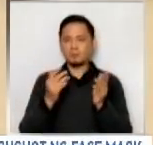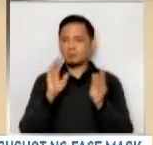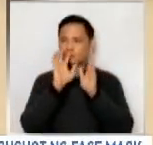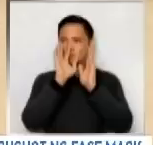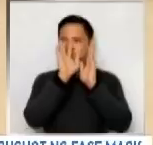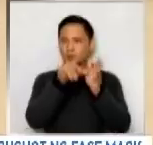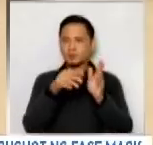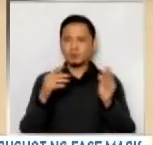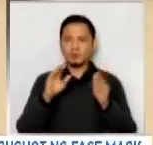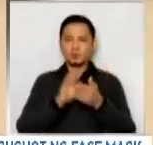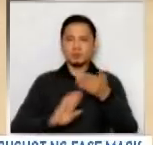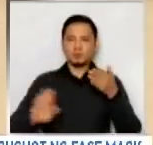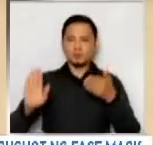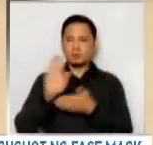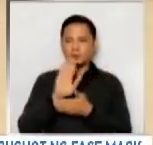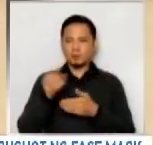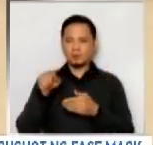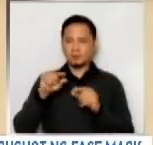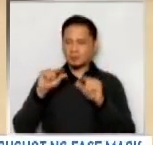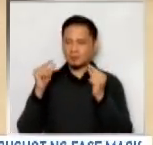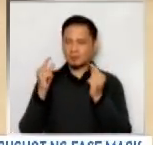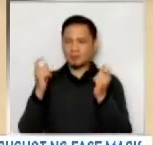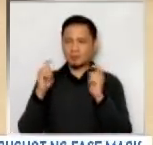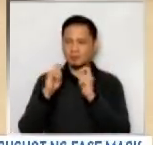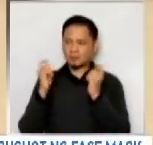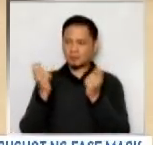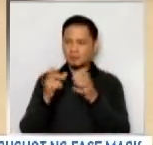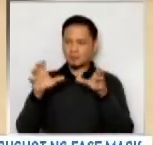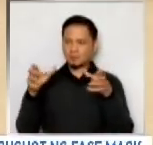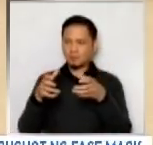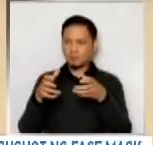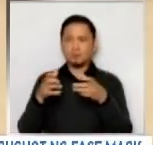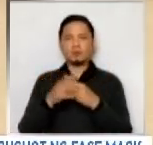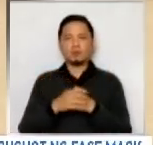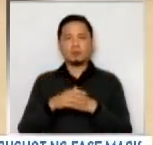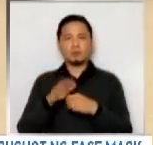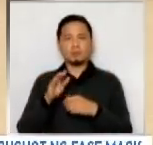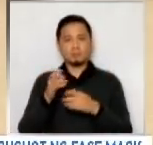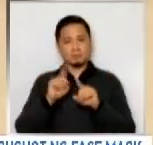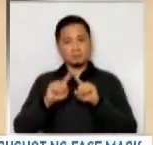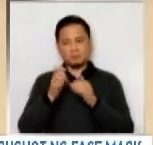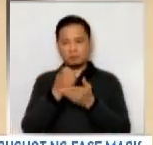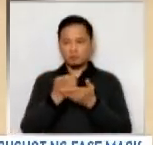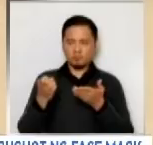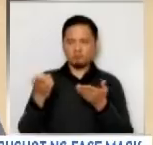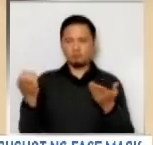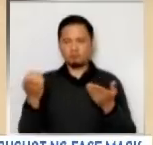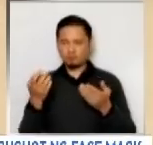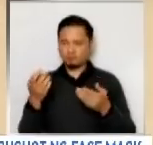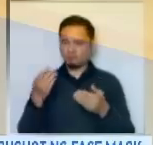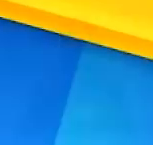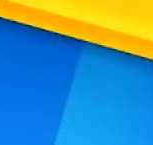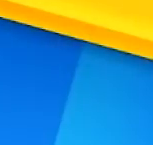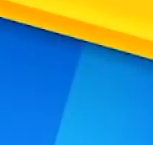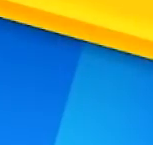Recoletos Track and Field Team na nag-improvise pa raw ng mga gamit para makapag-training sa mga bahay. Panoorin po natin ito.